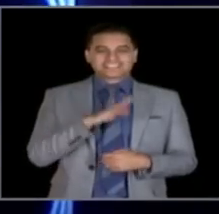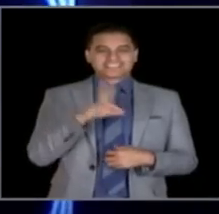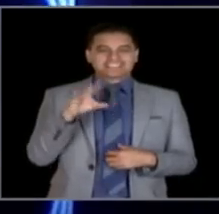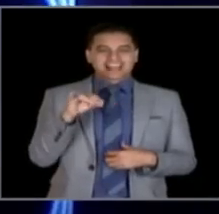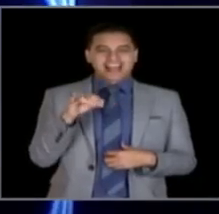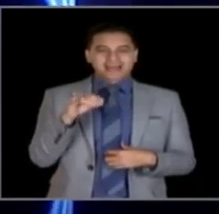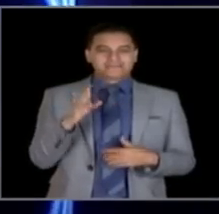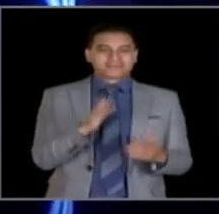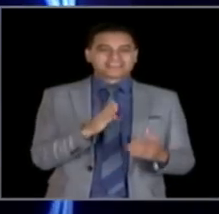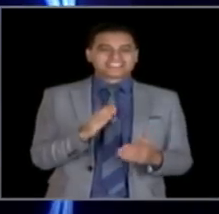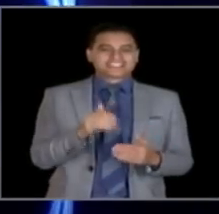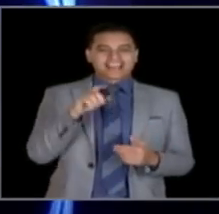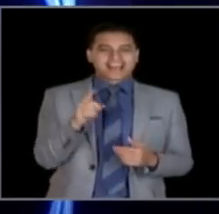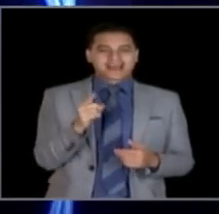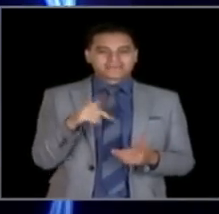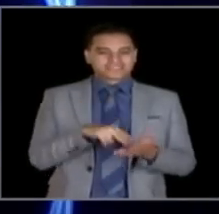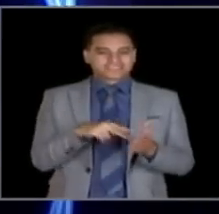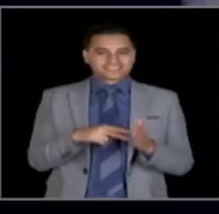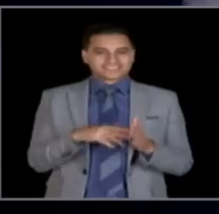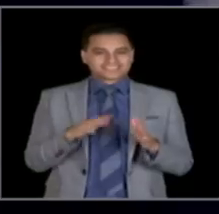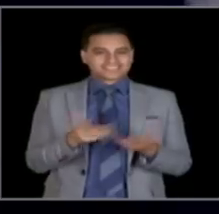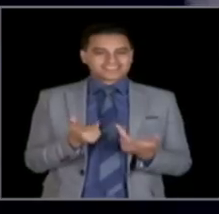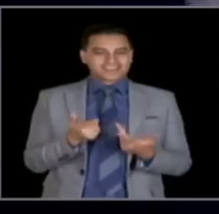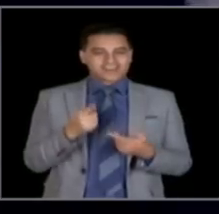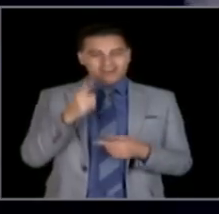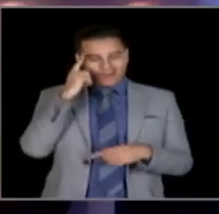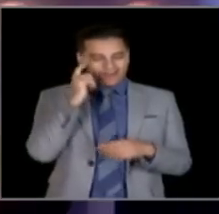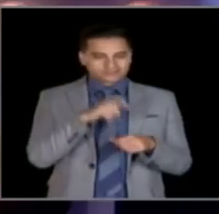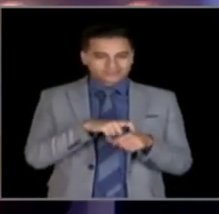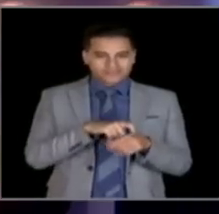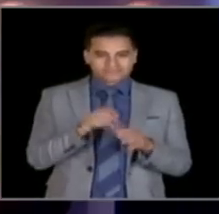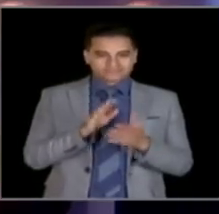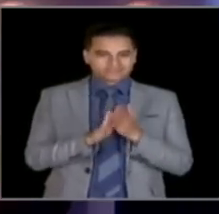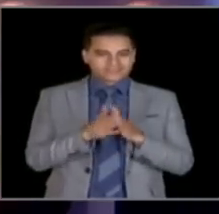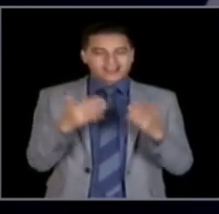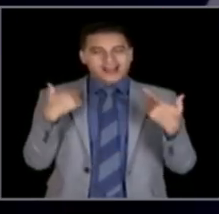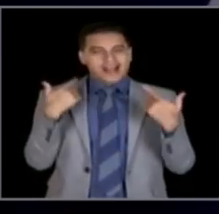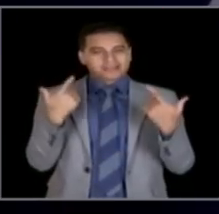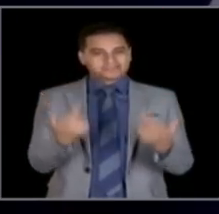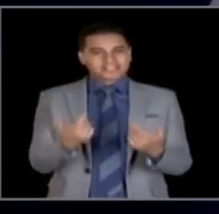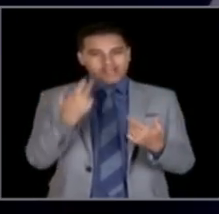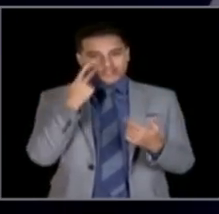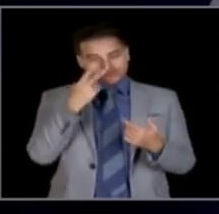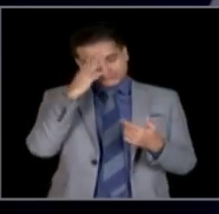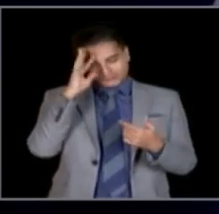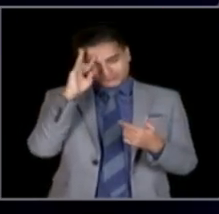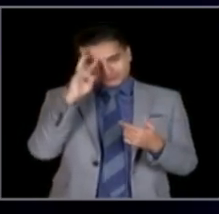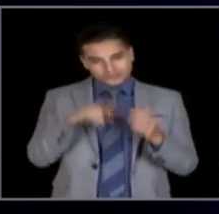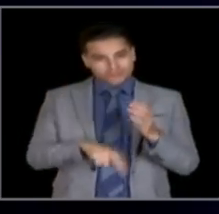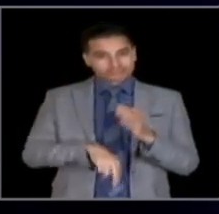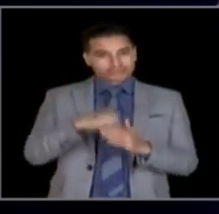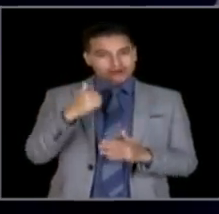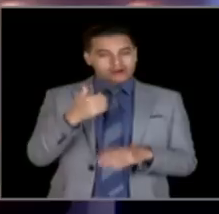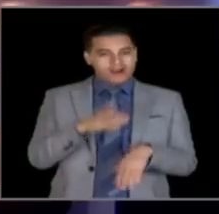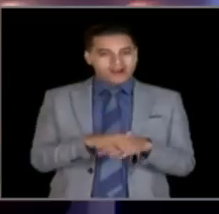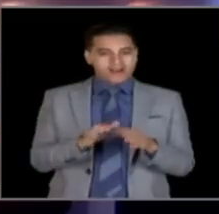حضرتك عامل إيه؟ أنا كويس الحمد لله. الحمد لله رب العالمين. أعصابي مش بايظة ولا أنا، ومستني أشوف بس مين اللي هيوصل الفاينل